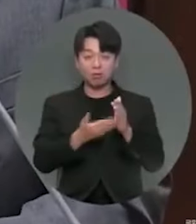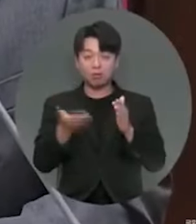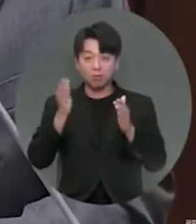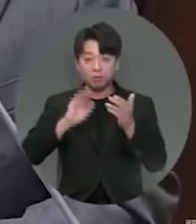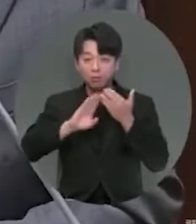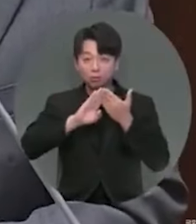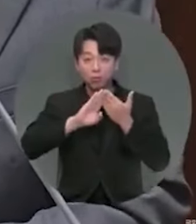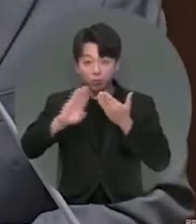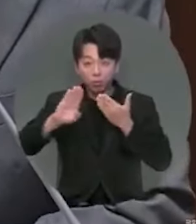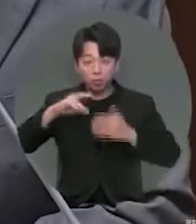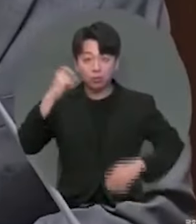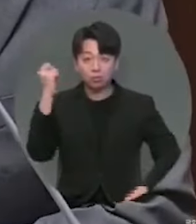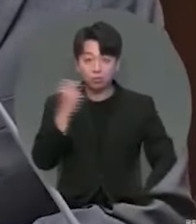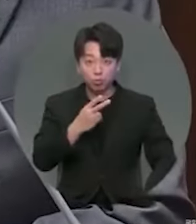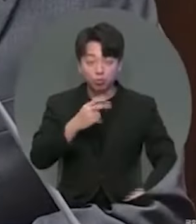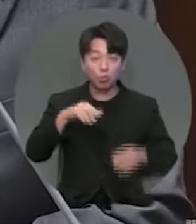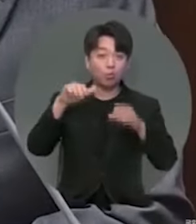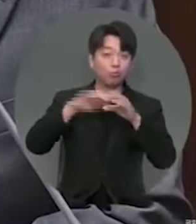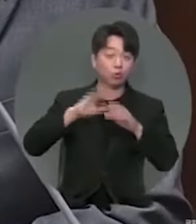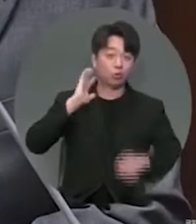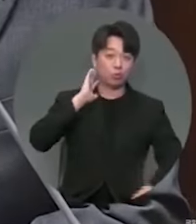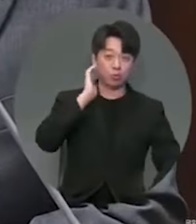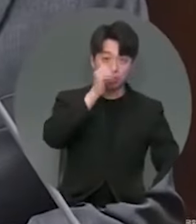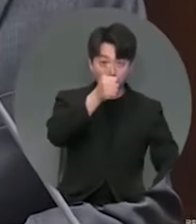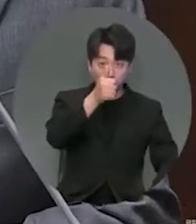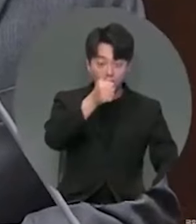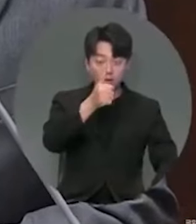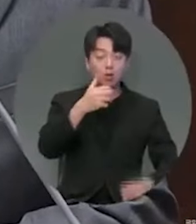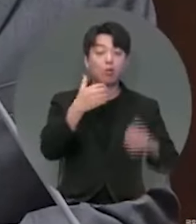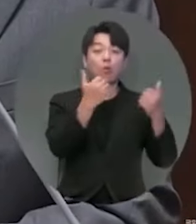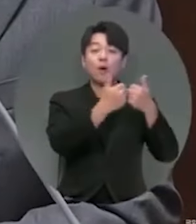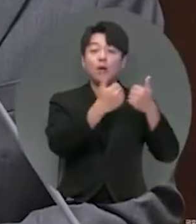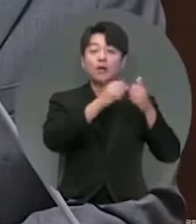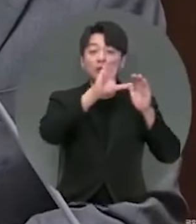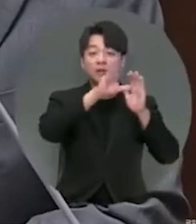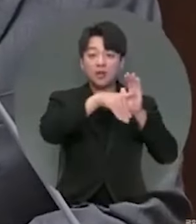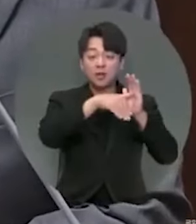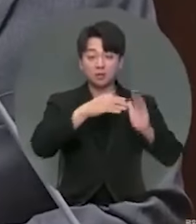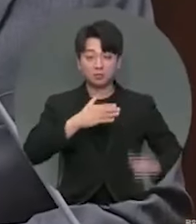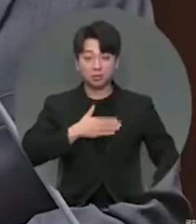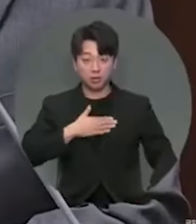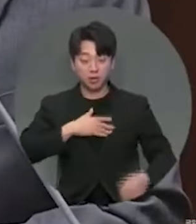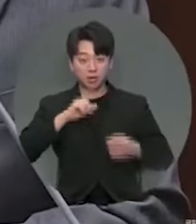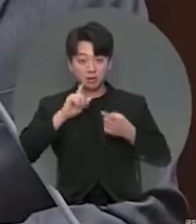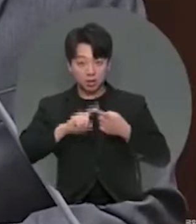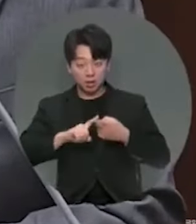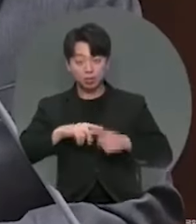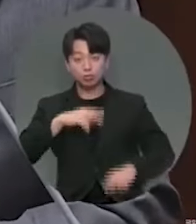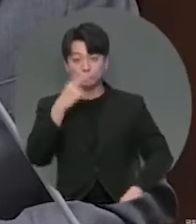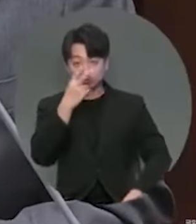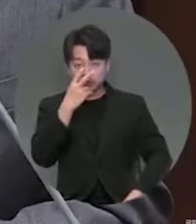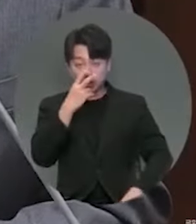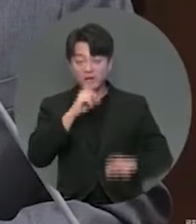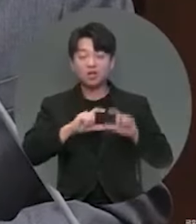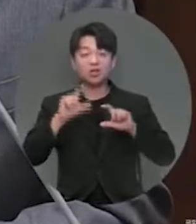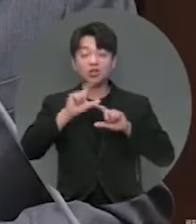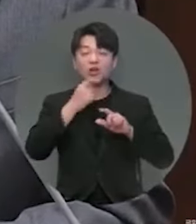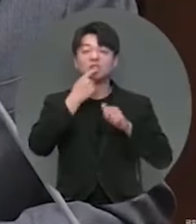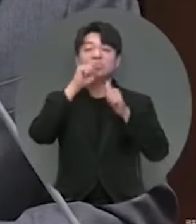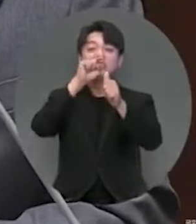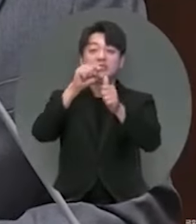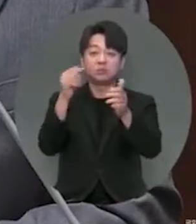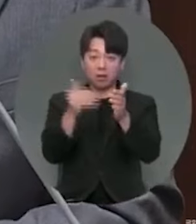대통령이 수석비서관 회의에서 저에 대해서 직접 검명하면서 수사를 하라라고 지시를